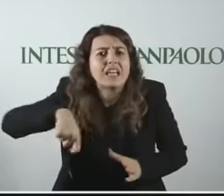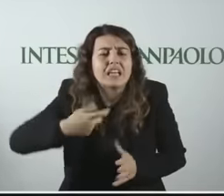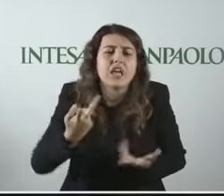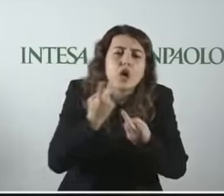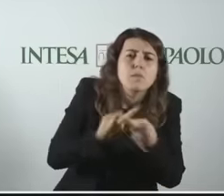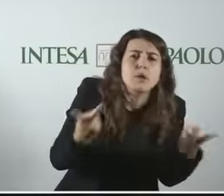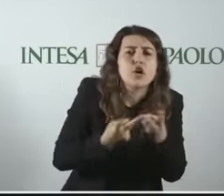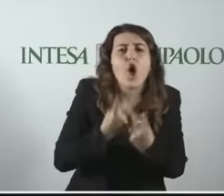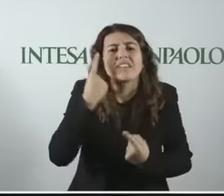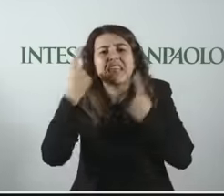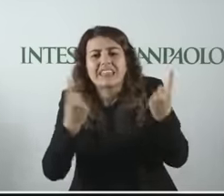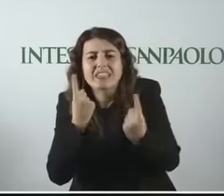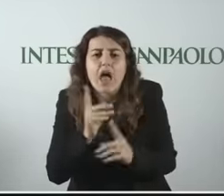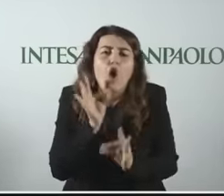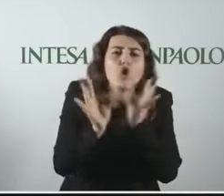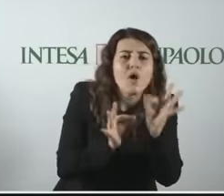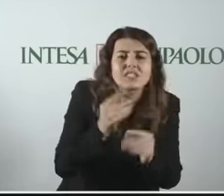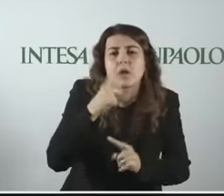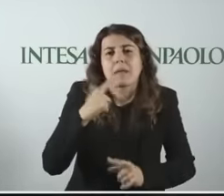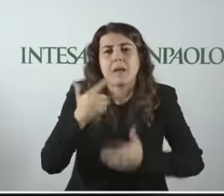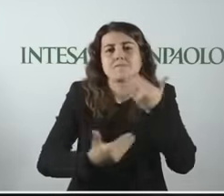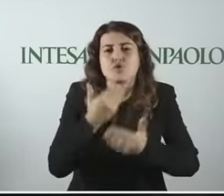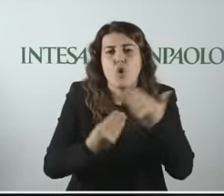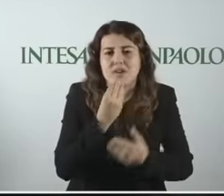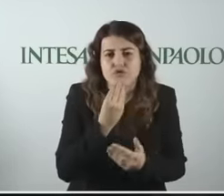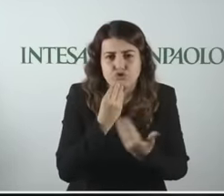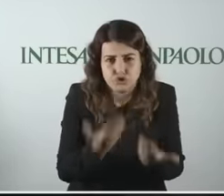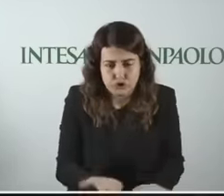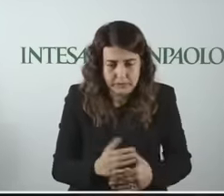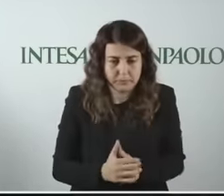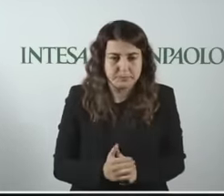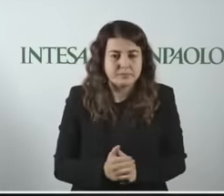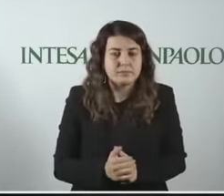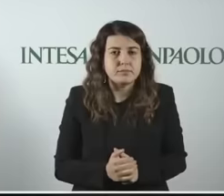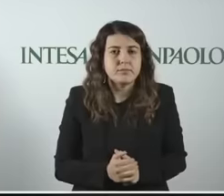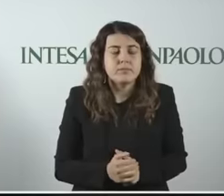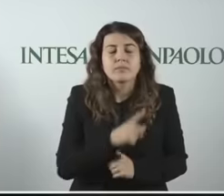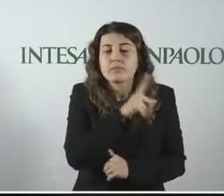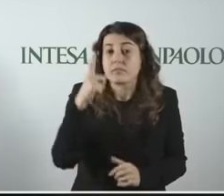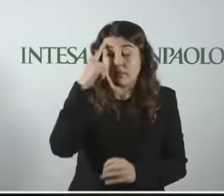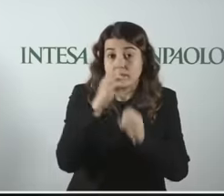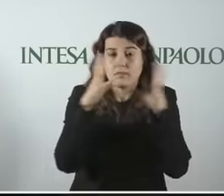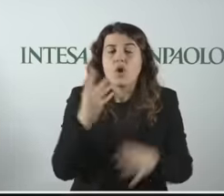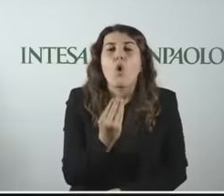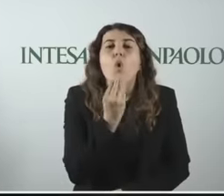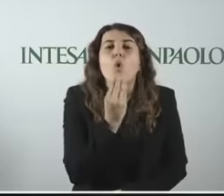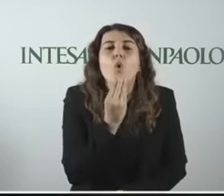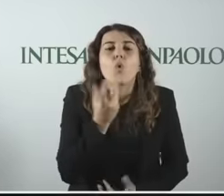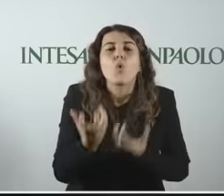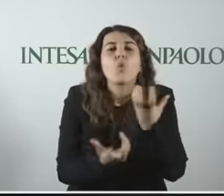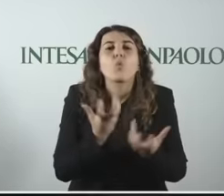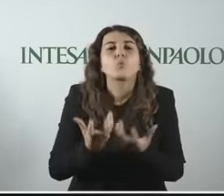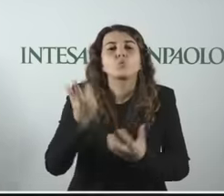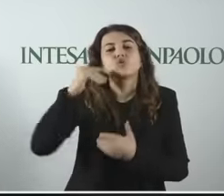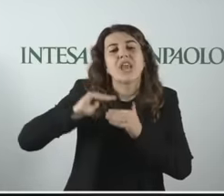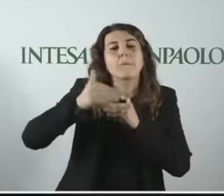un'idea e di dare dei suggerimenti Ecco e quindi si trovano Tenete conto che la cucina invece la cucina della fine del Medioevo